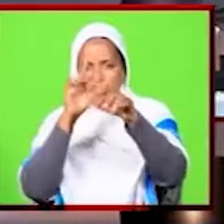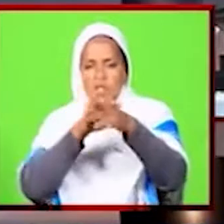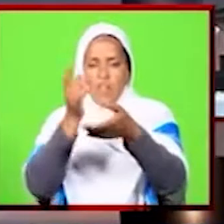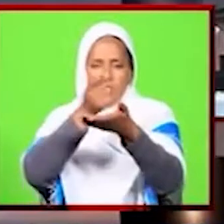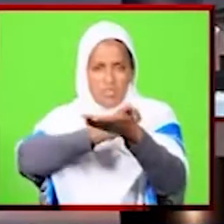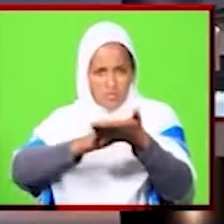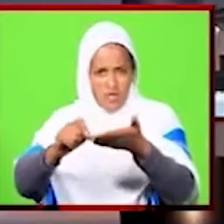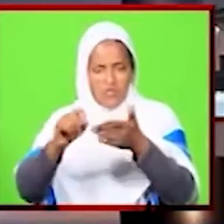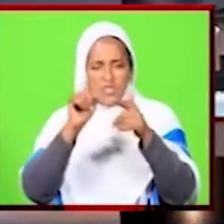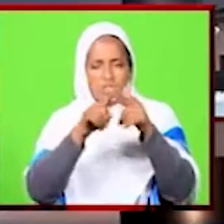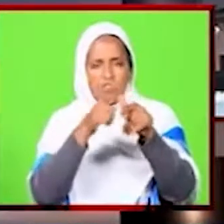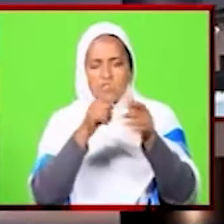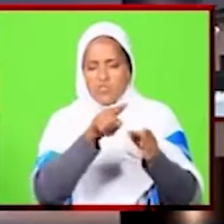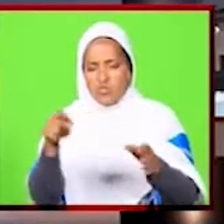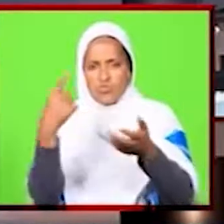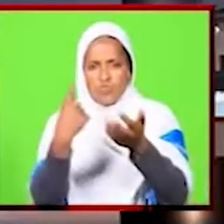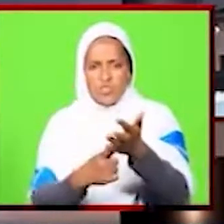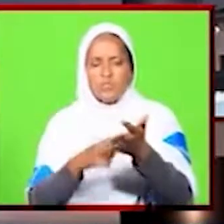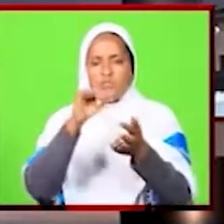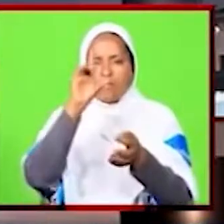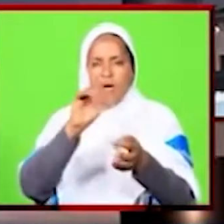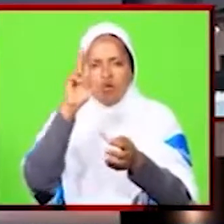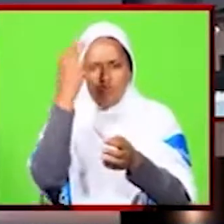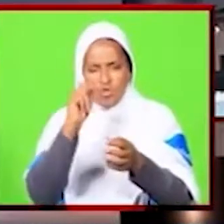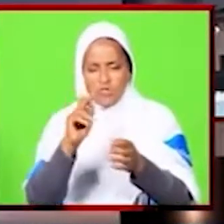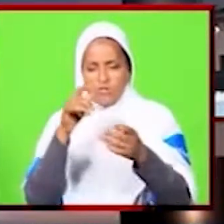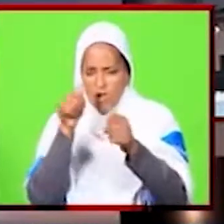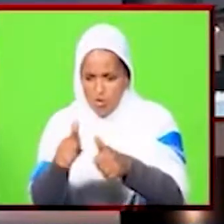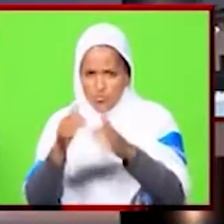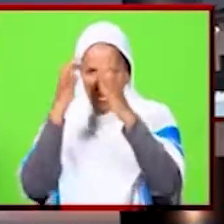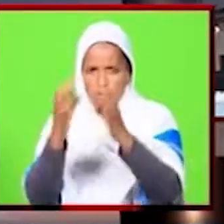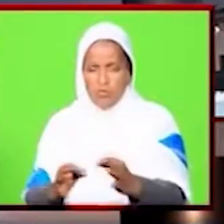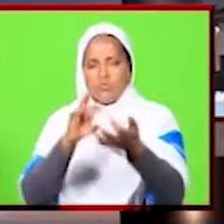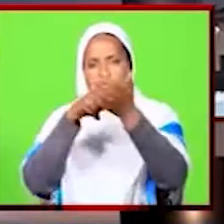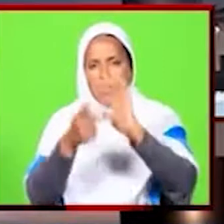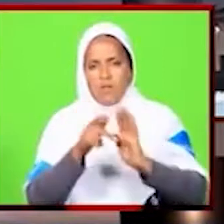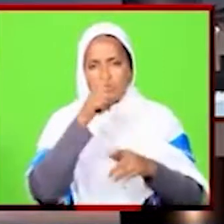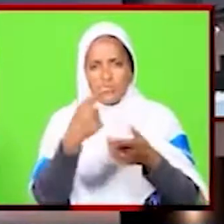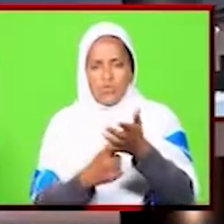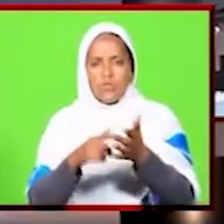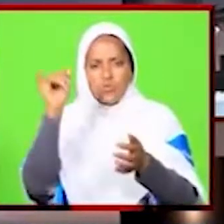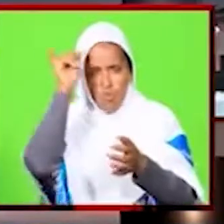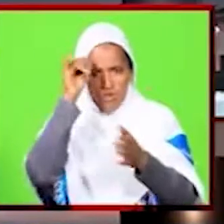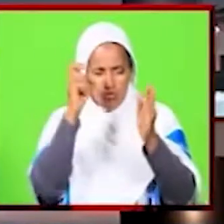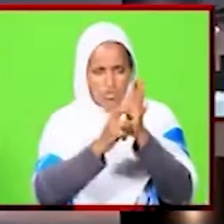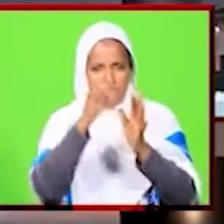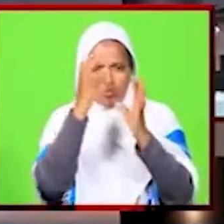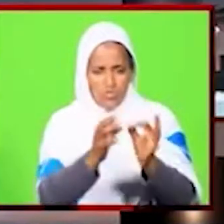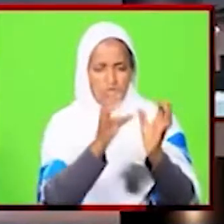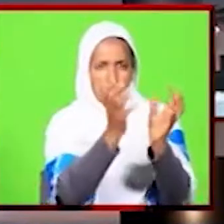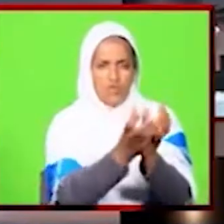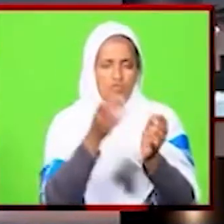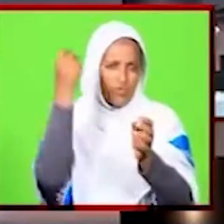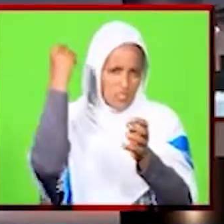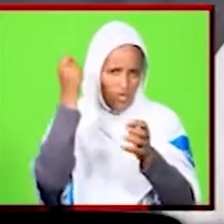ሁለተኛው መቶ ዓመት መጀመሪያ ላይ የተጻፈ እንግዲህ እነሱ በዚህ ካርቦን ዴቲንግ ምን በሚሉት መንገድ እነሱ ራሳቸው ያረጋገጡት ማለት ነው። የዮሐንስ ወንጌል